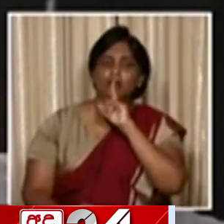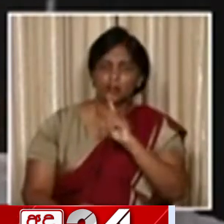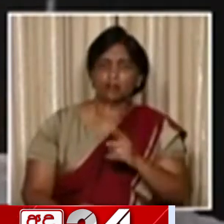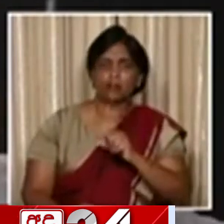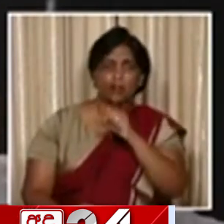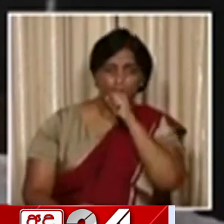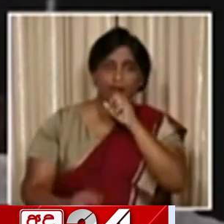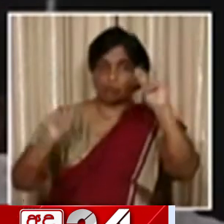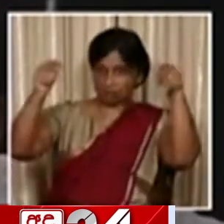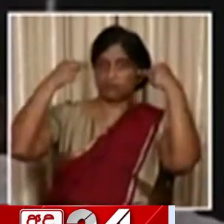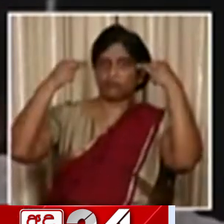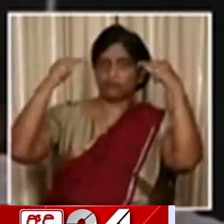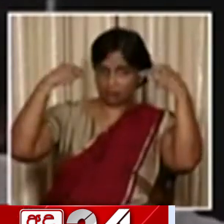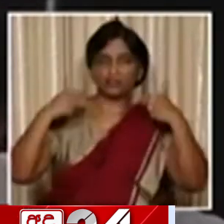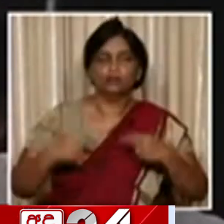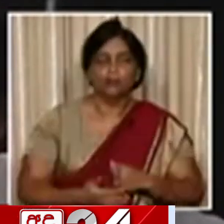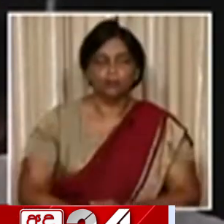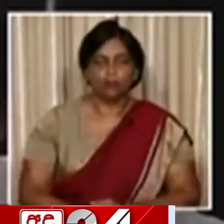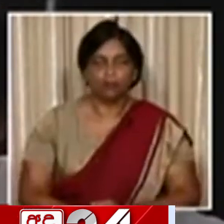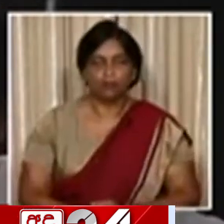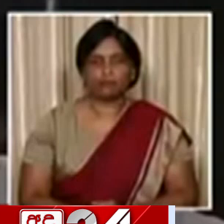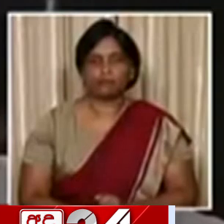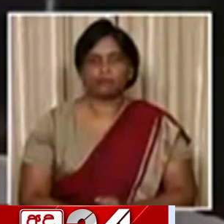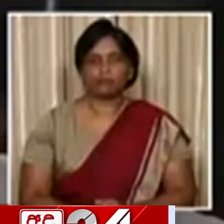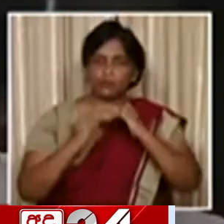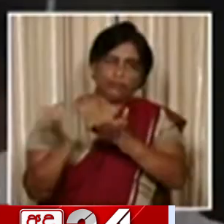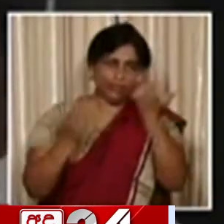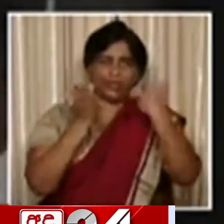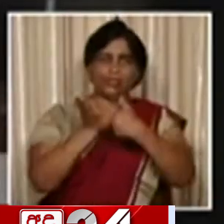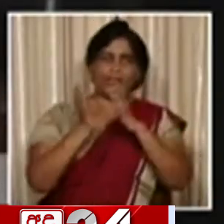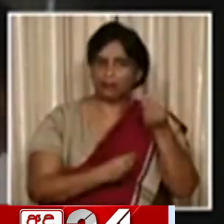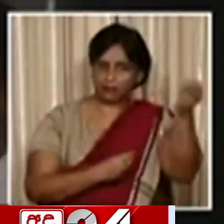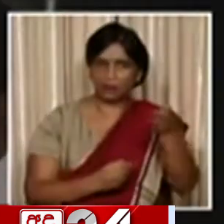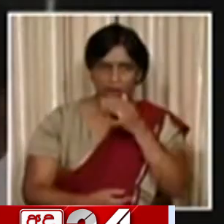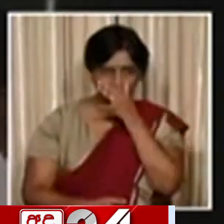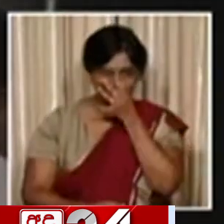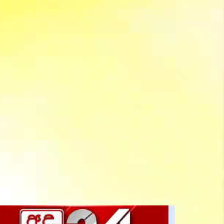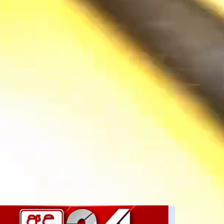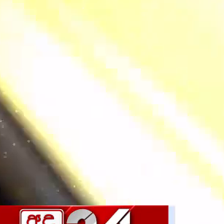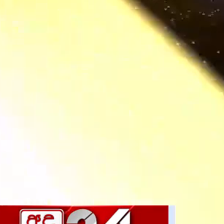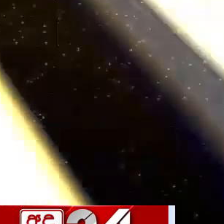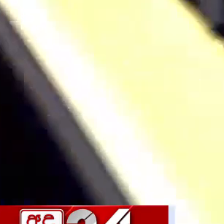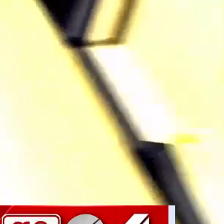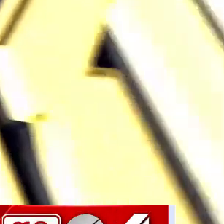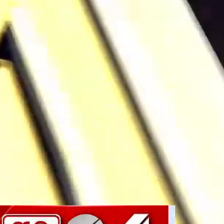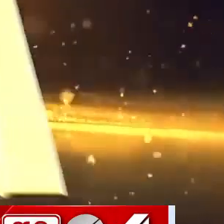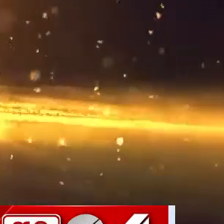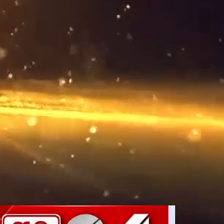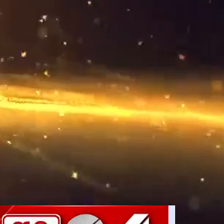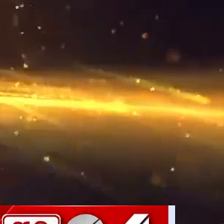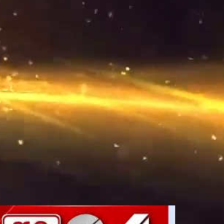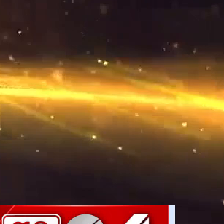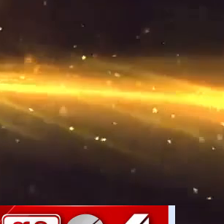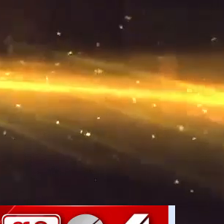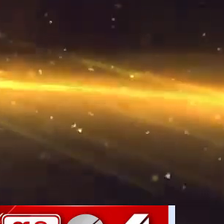එක පත් වුණා මගේ ටීවී එක දෙන්න මගේ ටීවී එක දෙන්න මෙන්න මේක ගලවලා දෙන්න ගෙදර අරගෙන යන්න එතකොට ඉවරයි කෝටි ගණන් දිනුම් ගෙනෙන